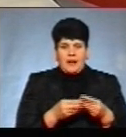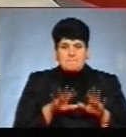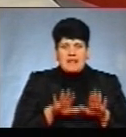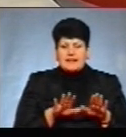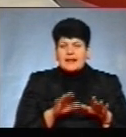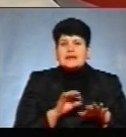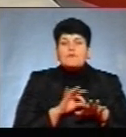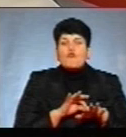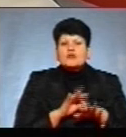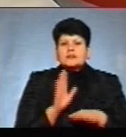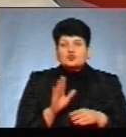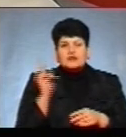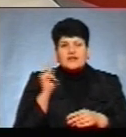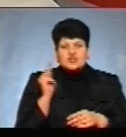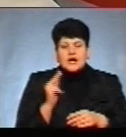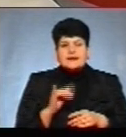І